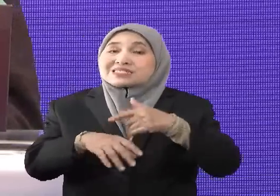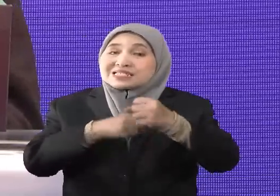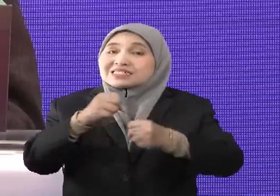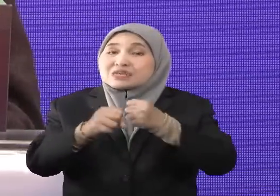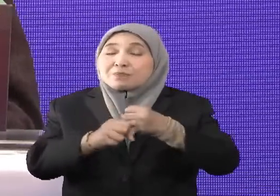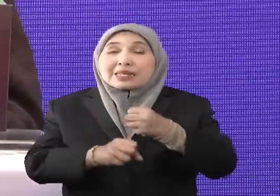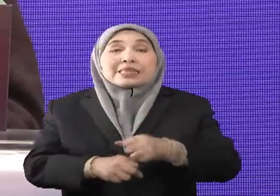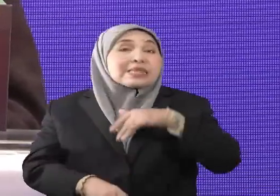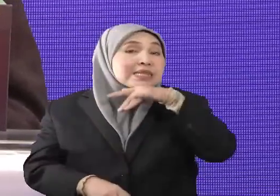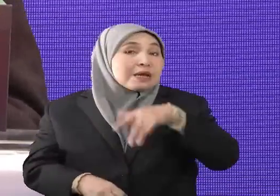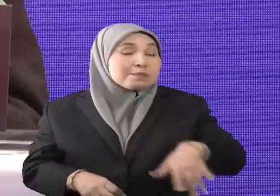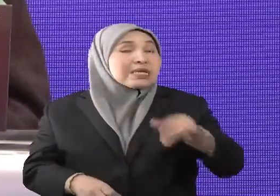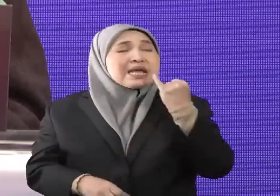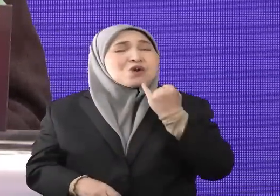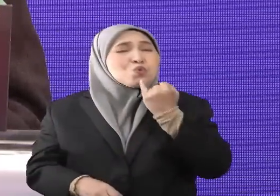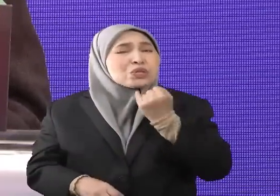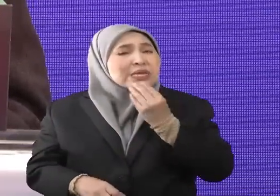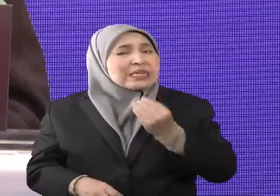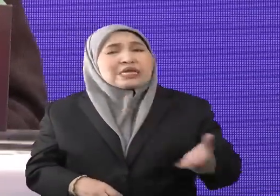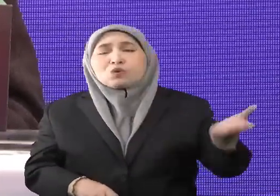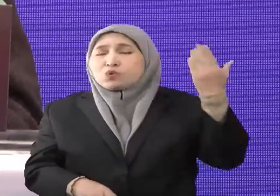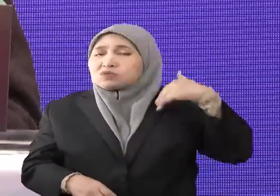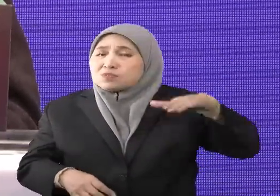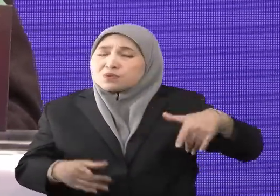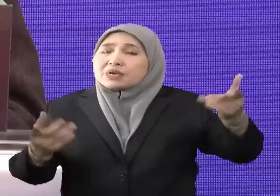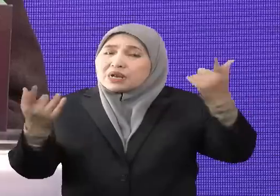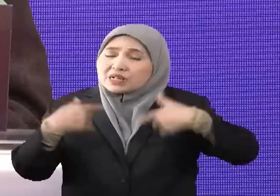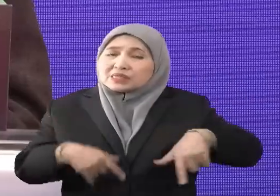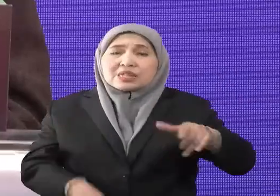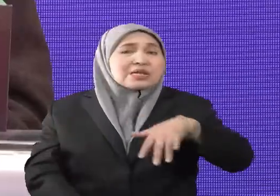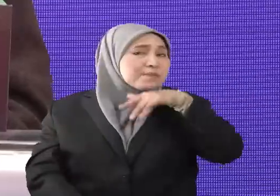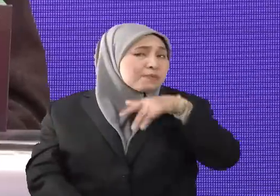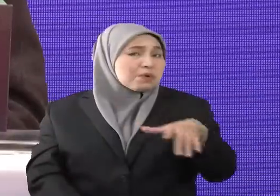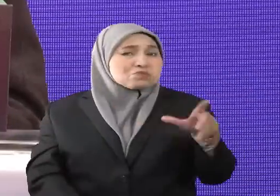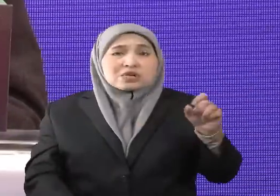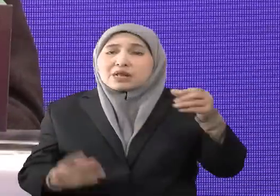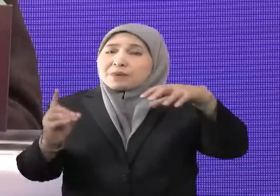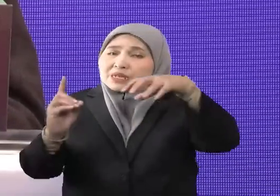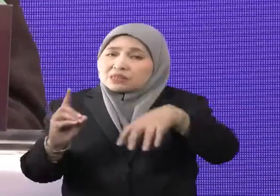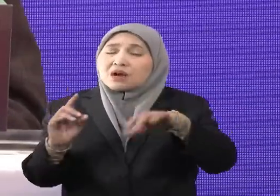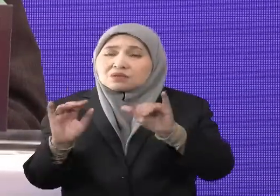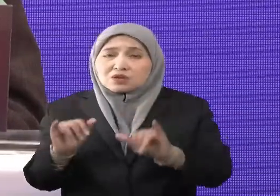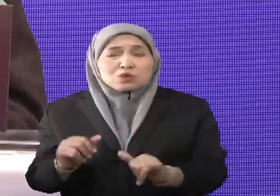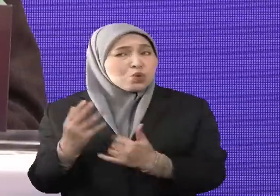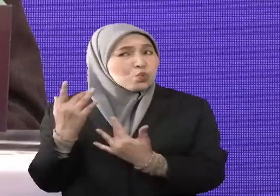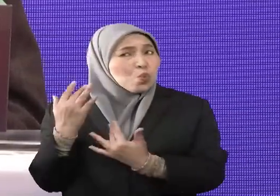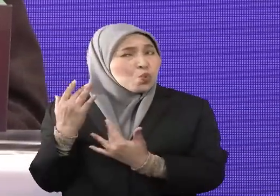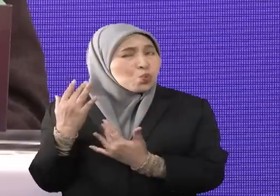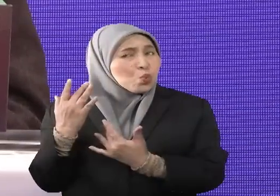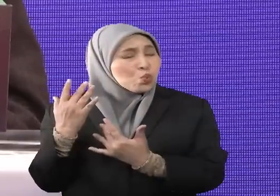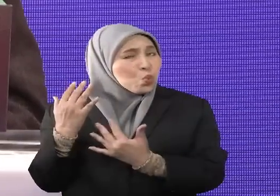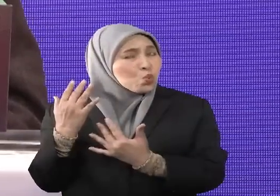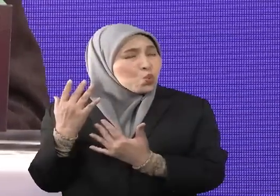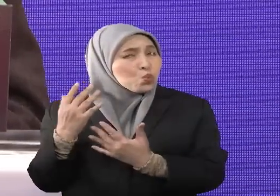ahli kitab ataupun Yahudi ini sebelum kedatangan nabi kita Shallallahu Alaihi Wasallam ke Madinah mereka memang tertunggu-tunggu nabi akhir zaman